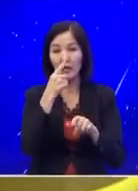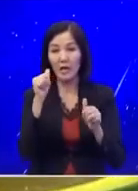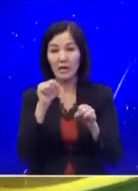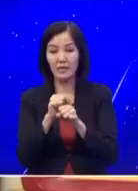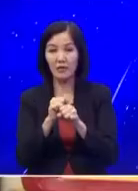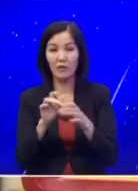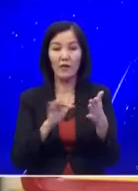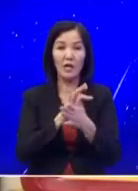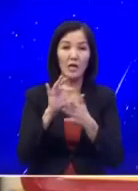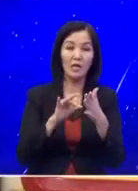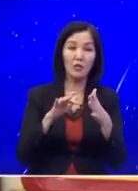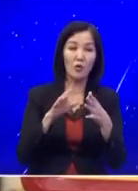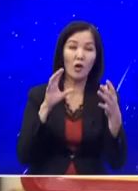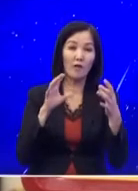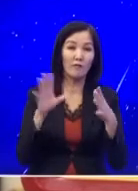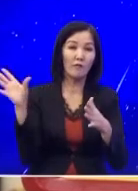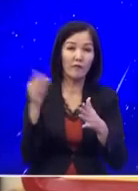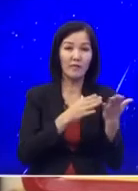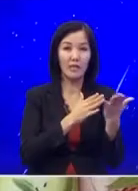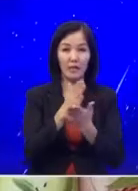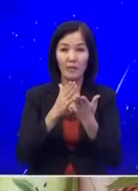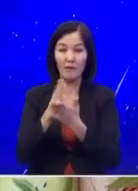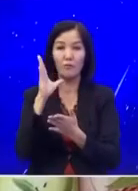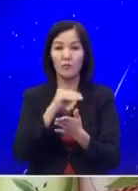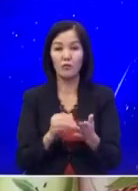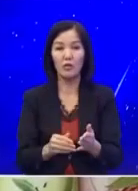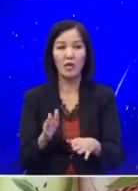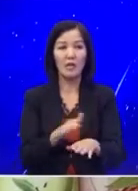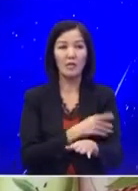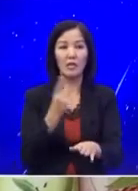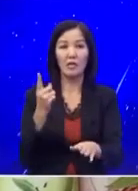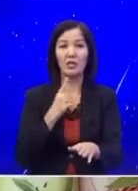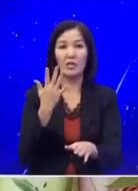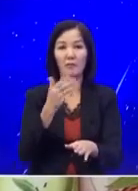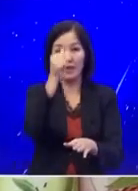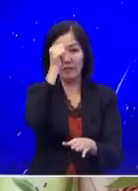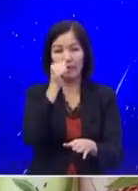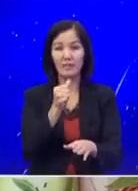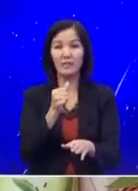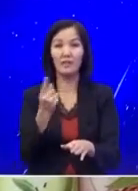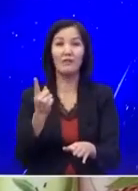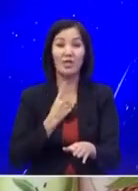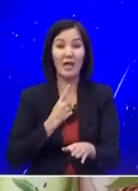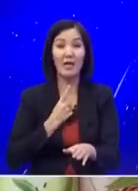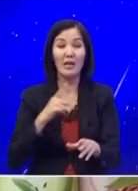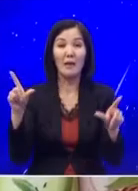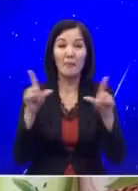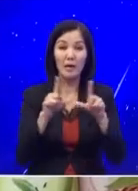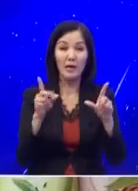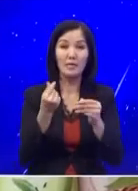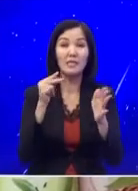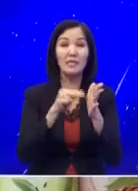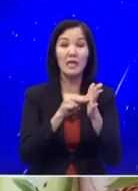которой городской транспорт идет во всех направлениях. Долгожданные. Мы 5 месяцев ждали этого магазина. Цены